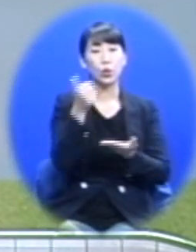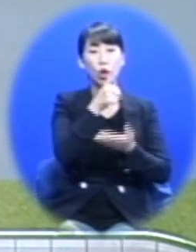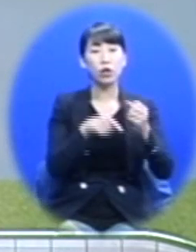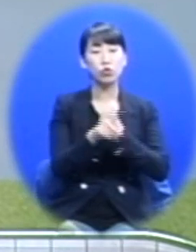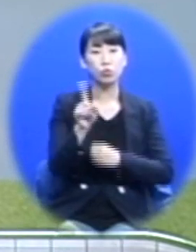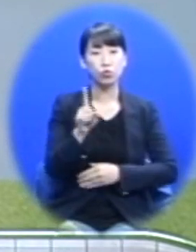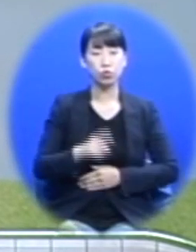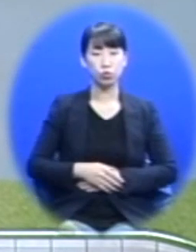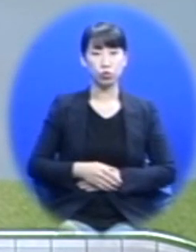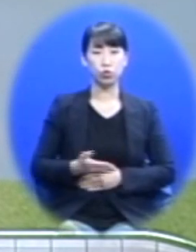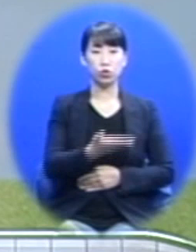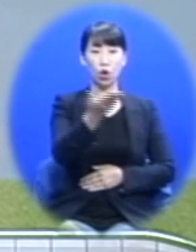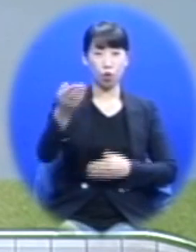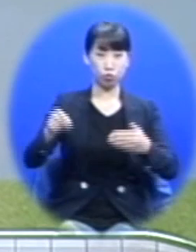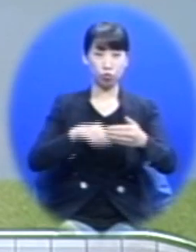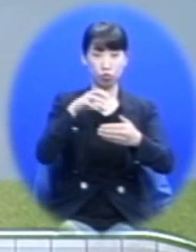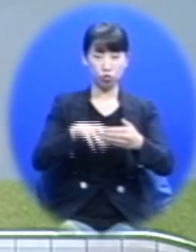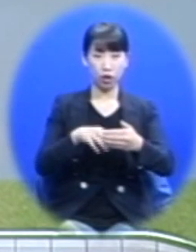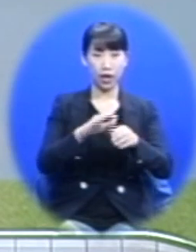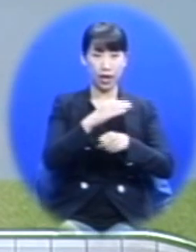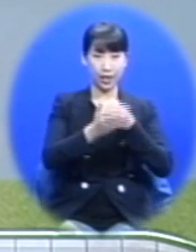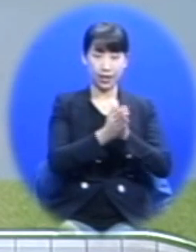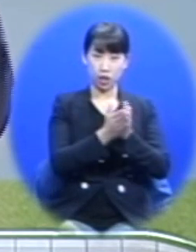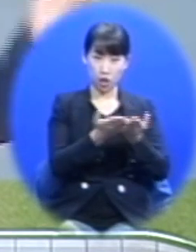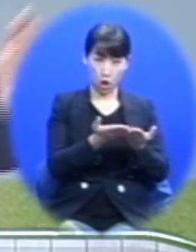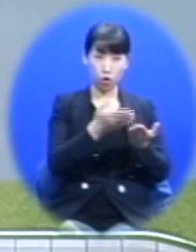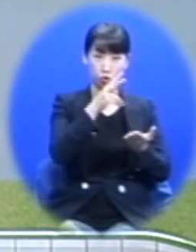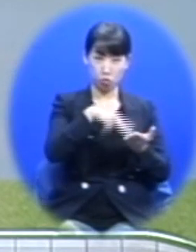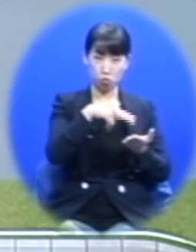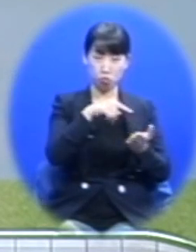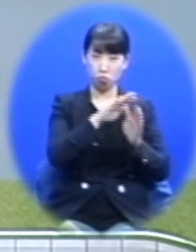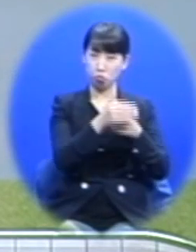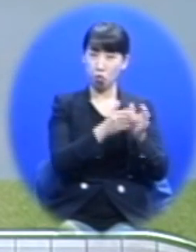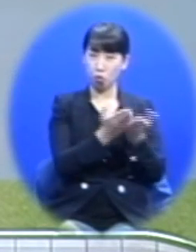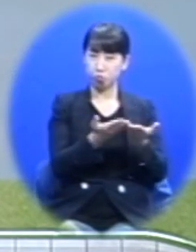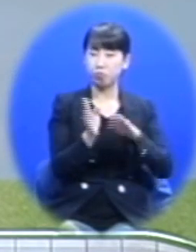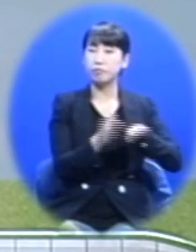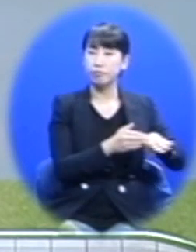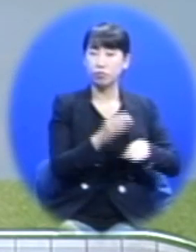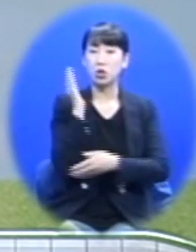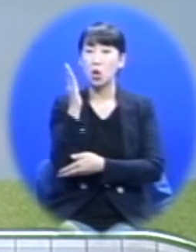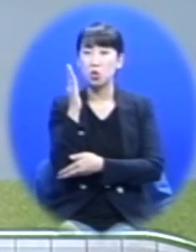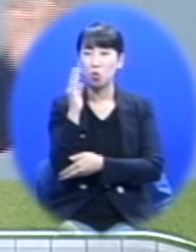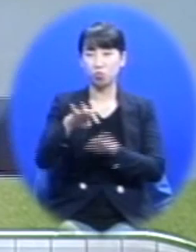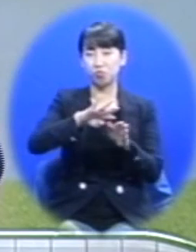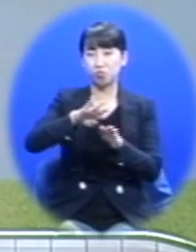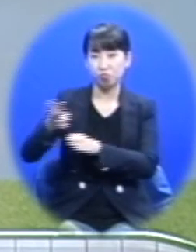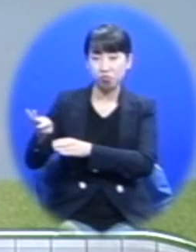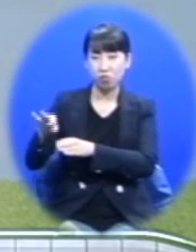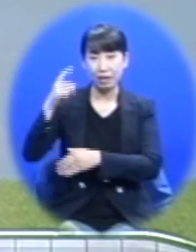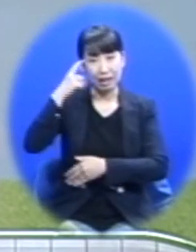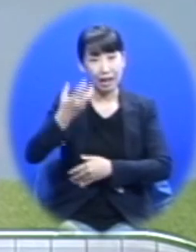것은 여러분들 중에 성경은 성경일 뿐이고 설교는 결국 설교일